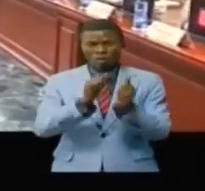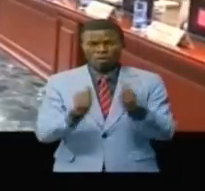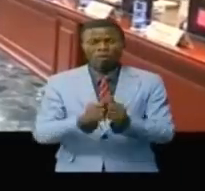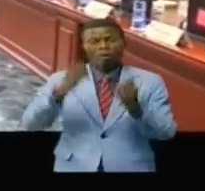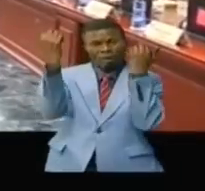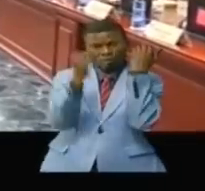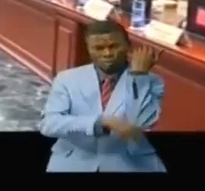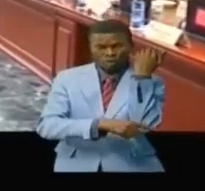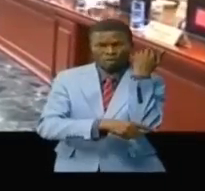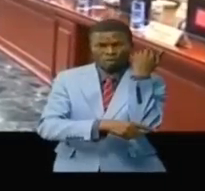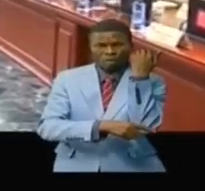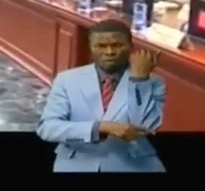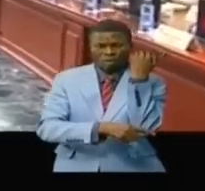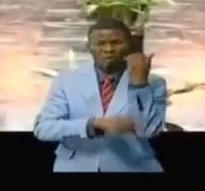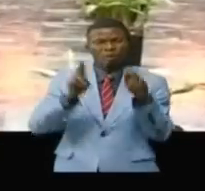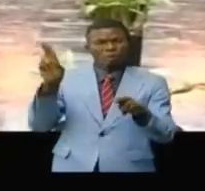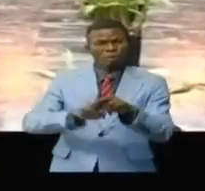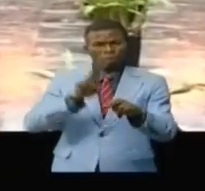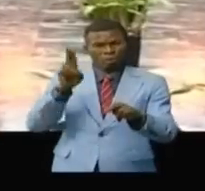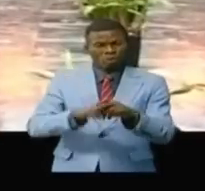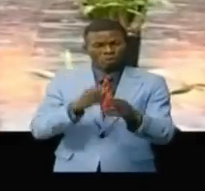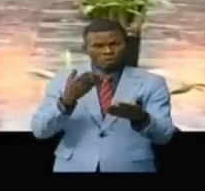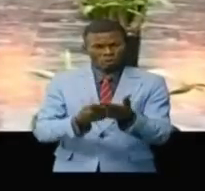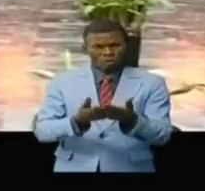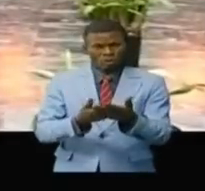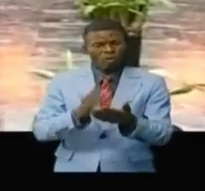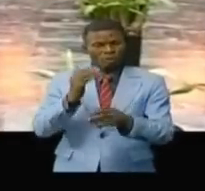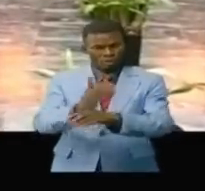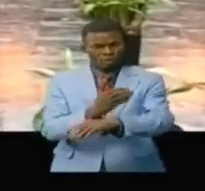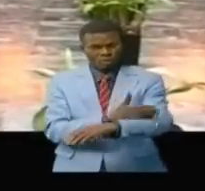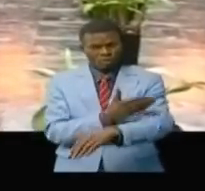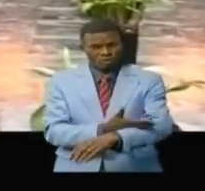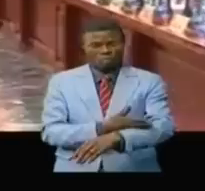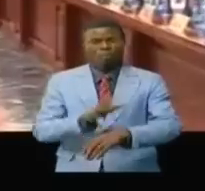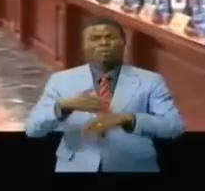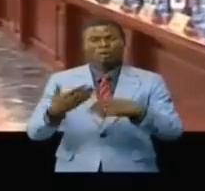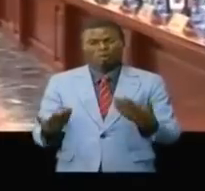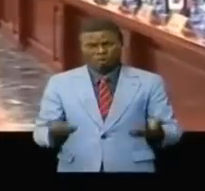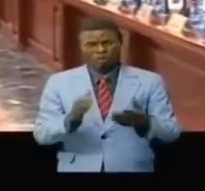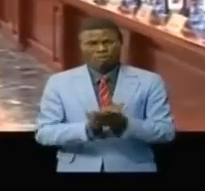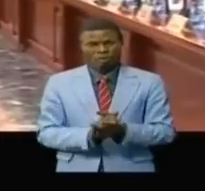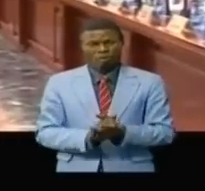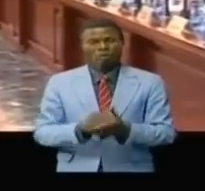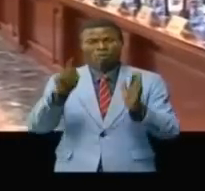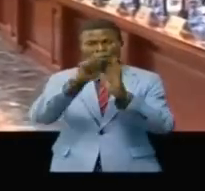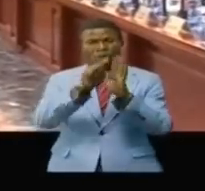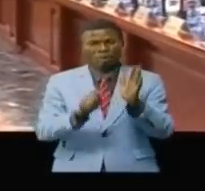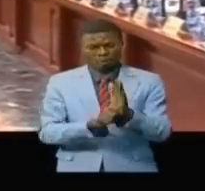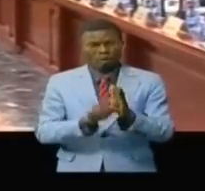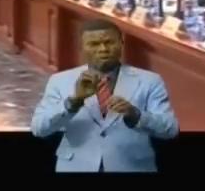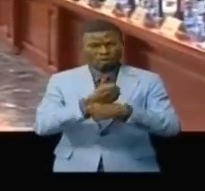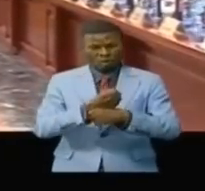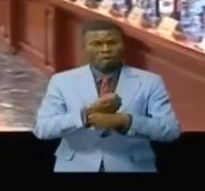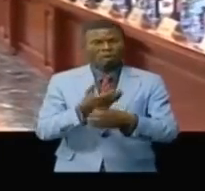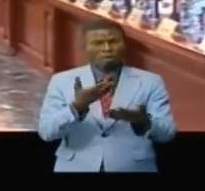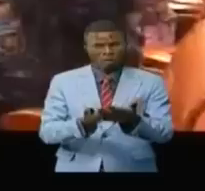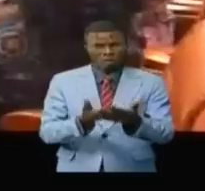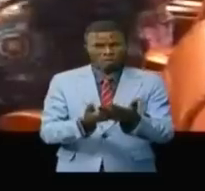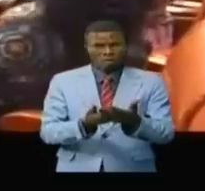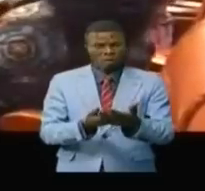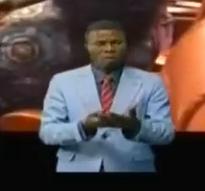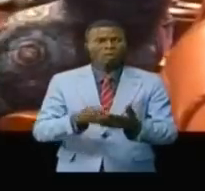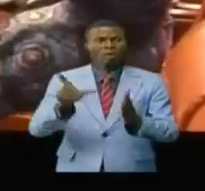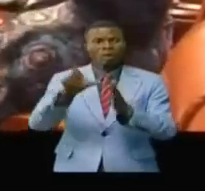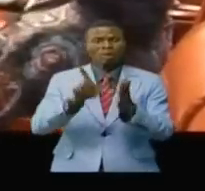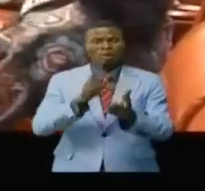peines y applicables, etc. Par conséquent, ces textes constituent donc le cadre